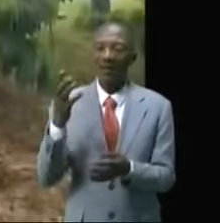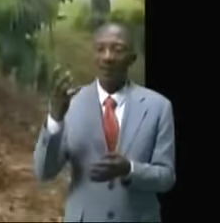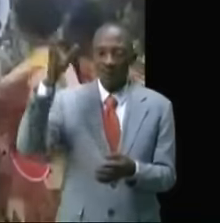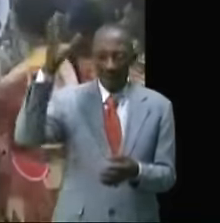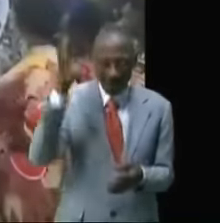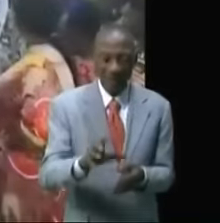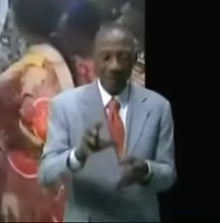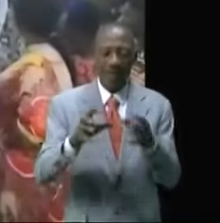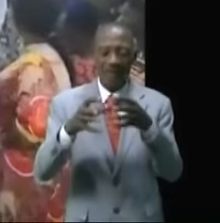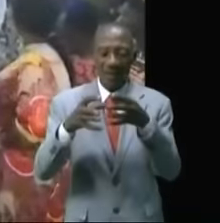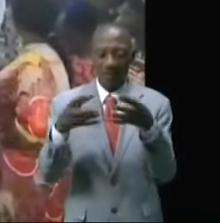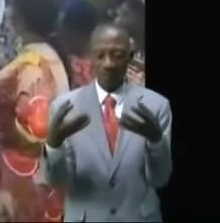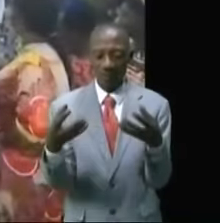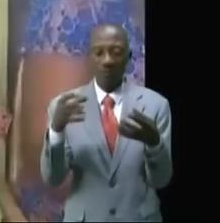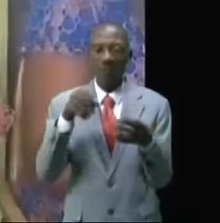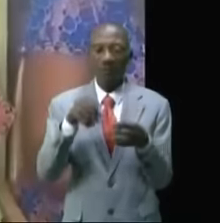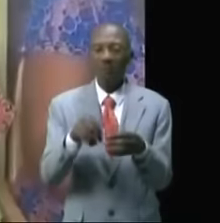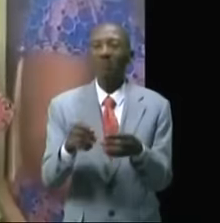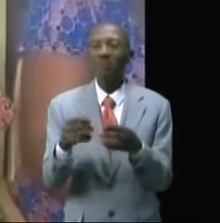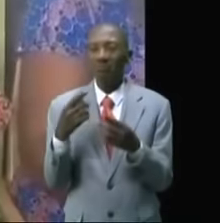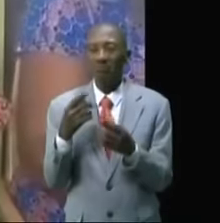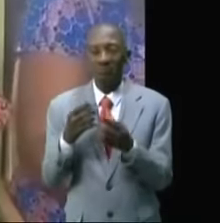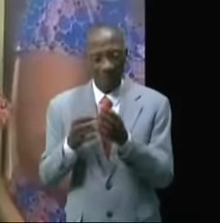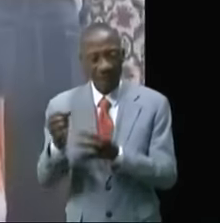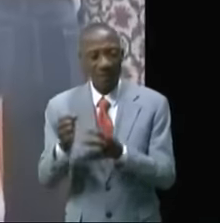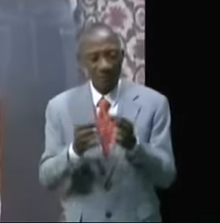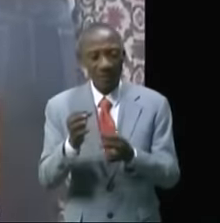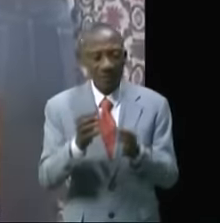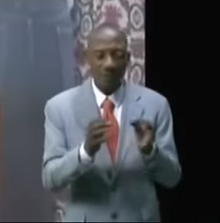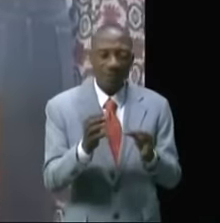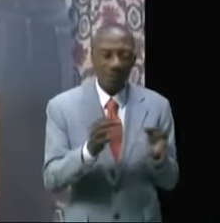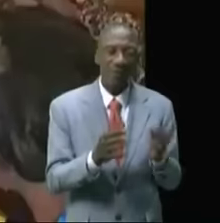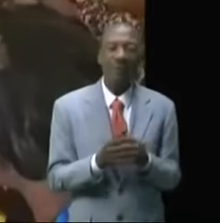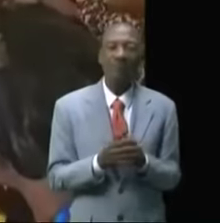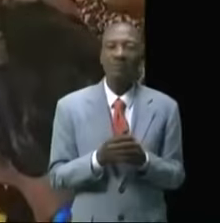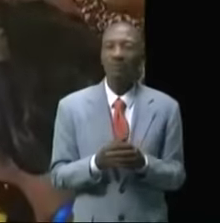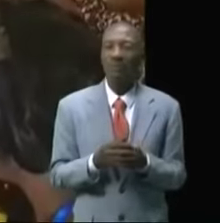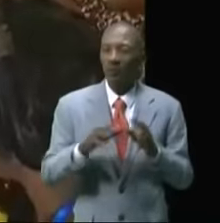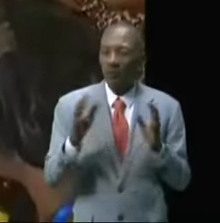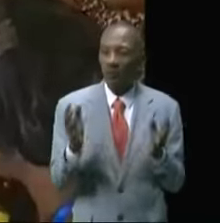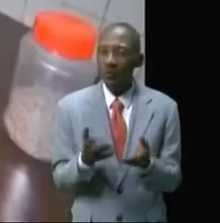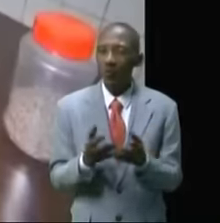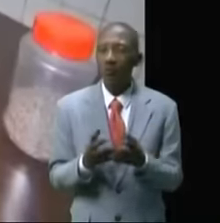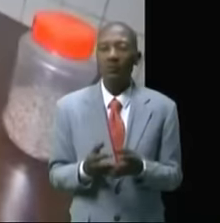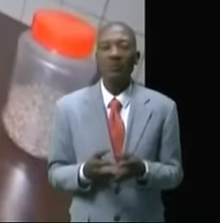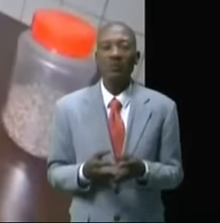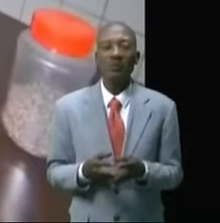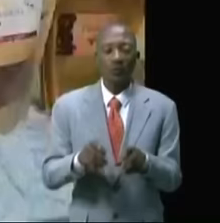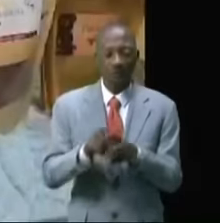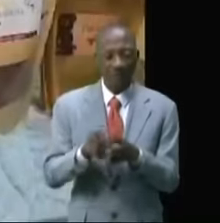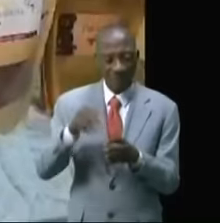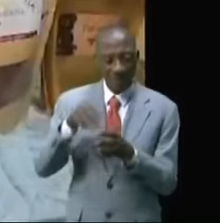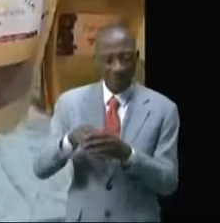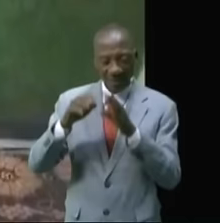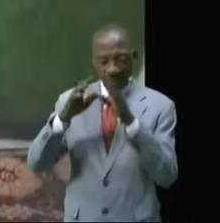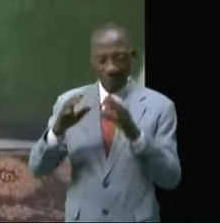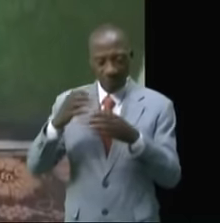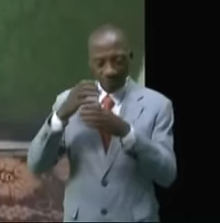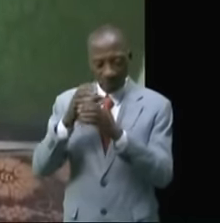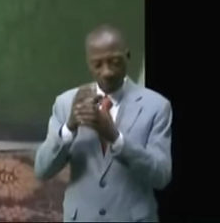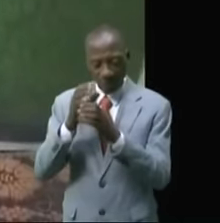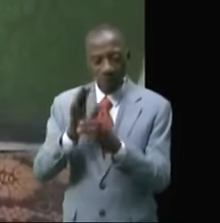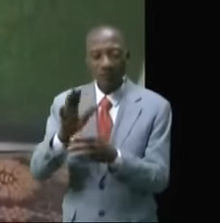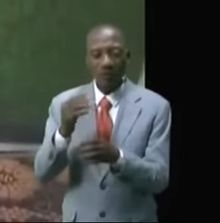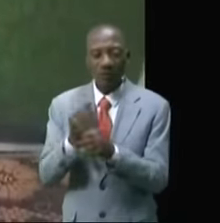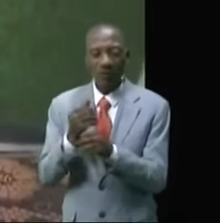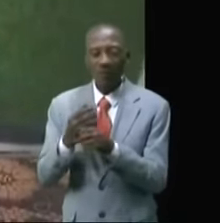partie du champ expérimental à la dégustation en passant par le laboratoire et l'usine de torréfaction. Donc